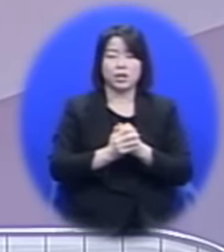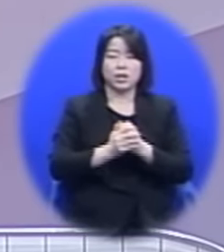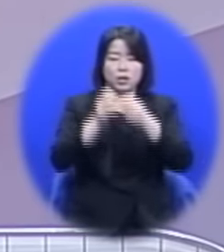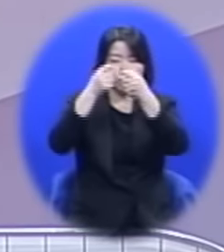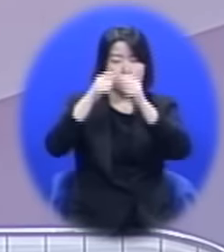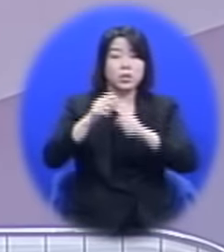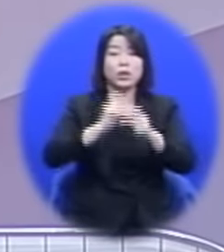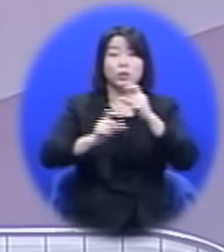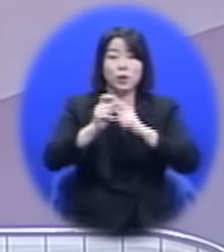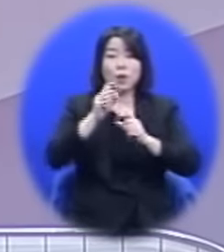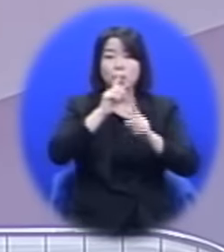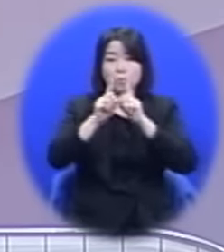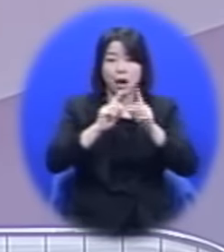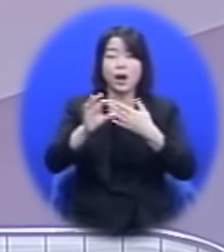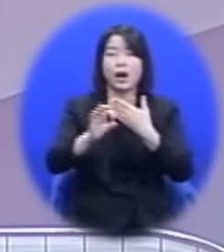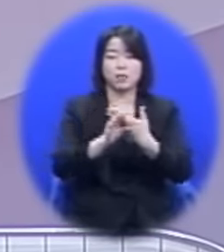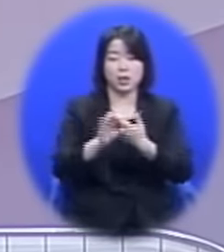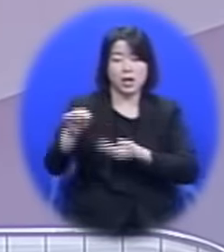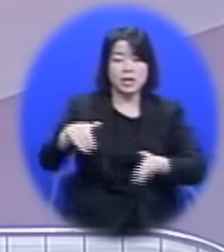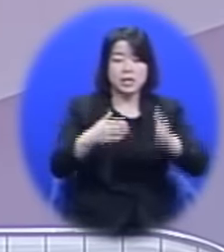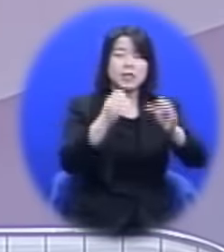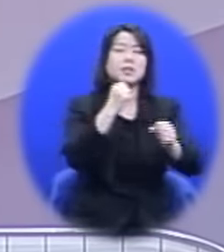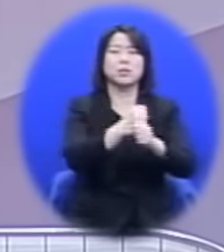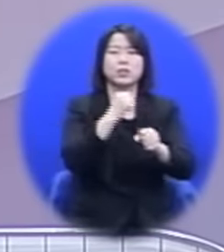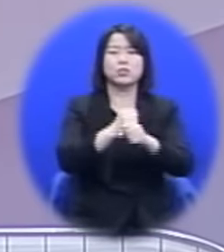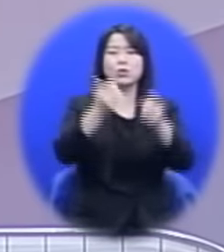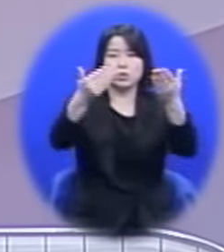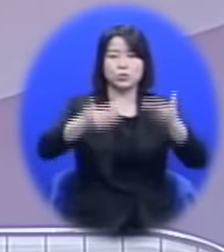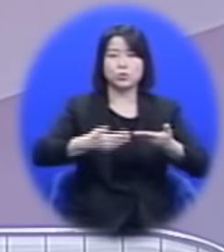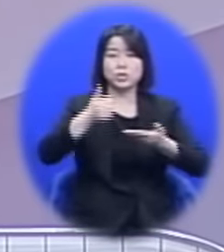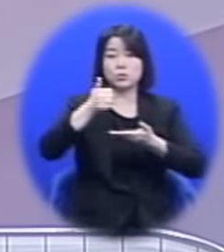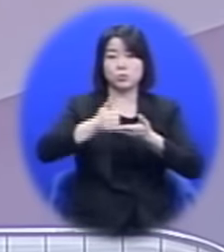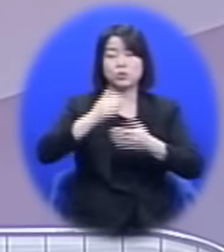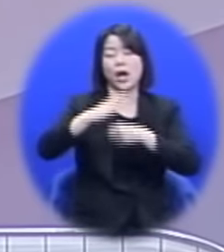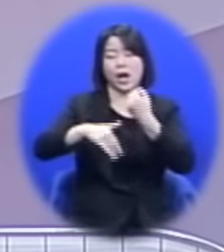엄밀하게 말하면 길을 만들어주시는 분은 하나님이십니다.